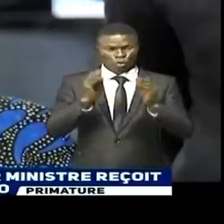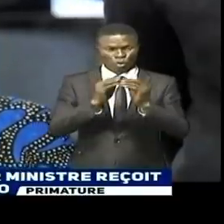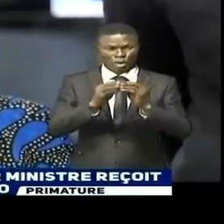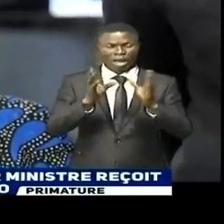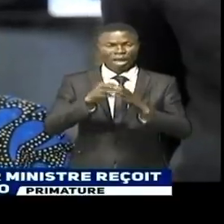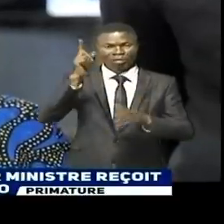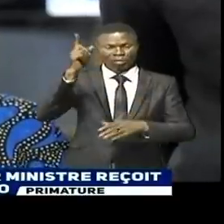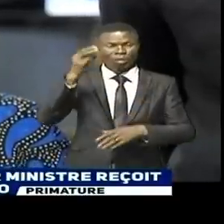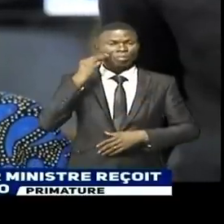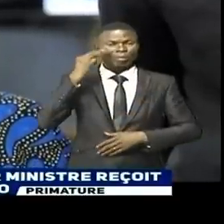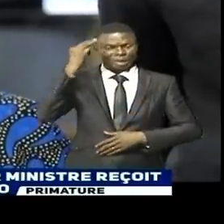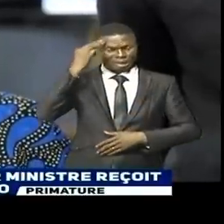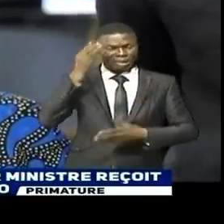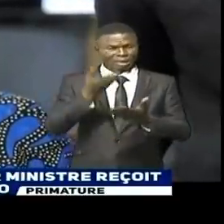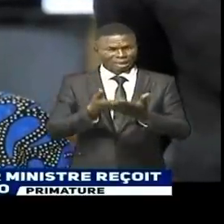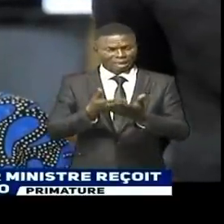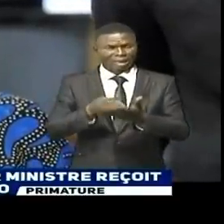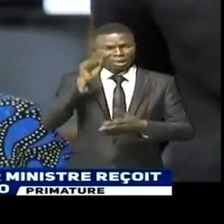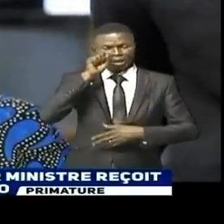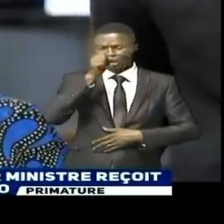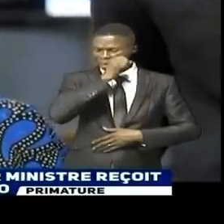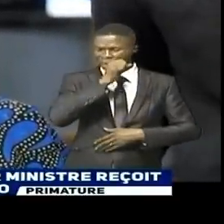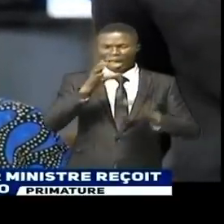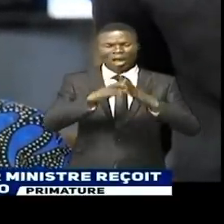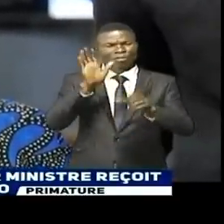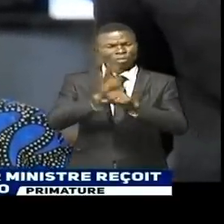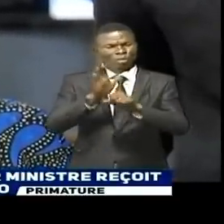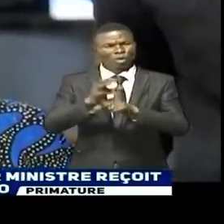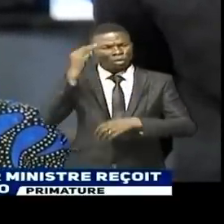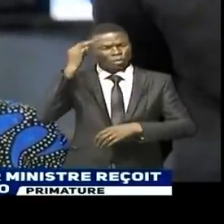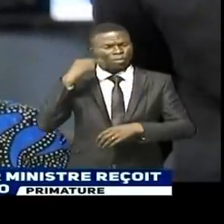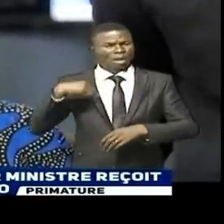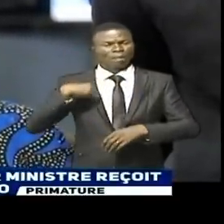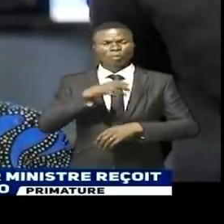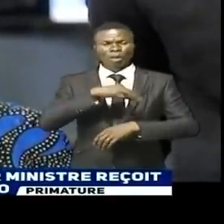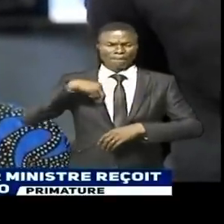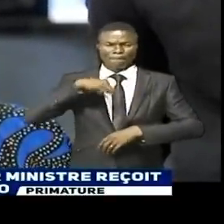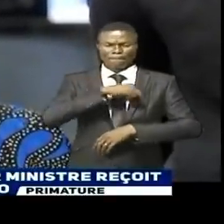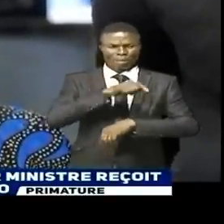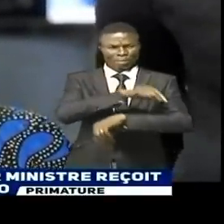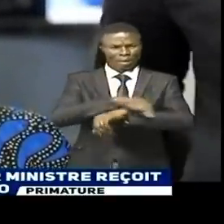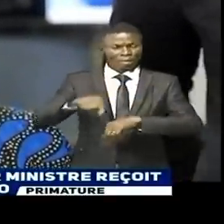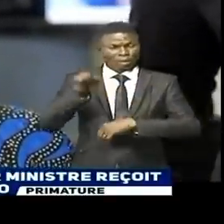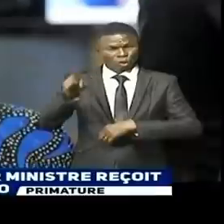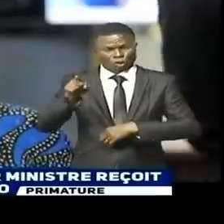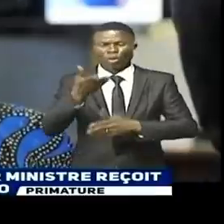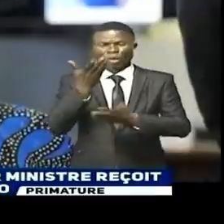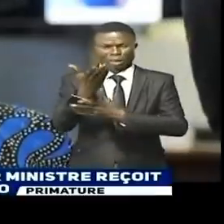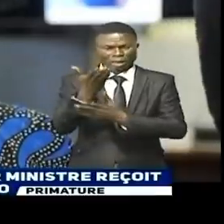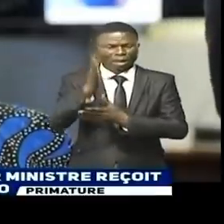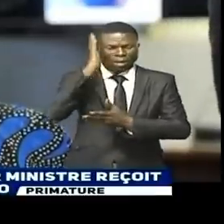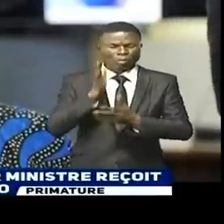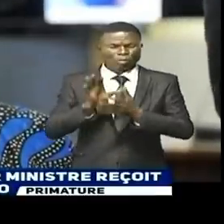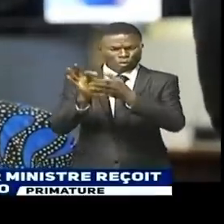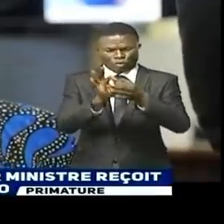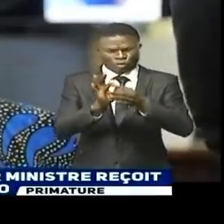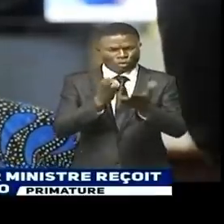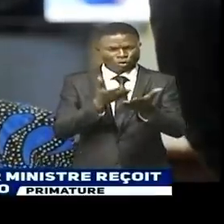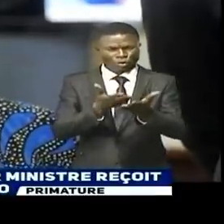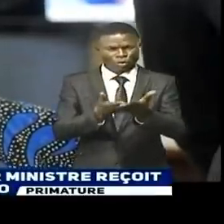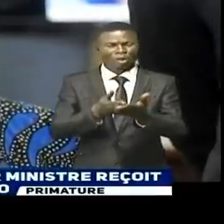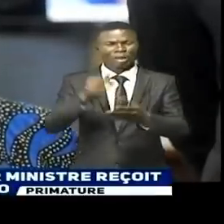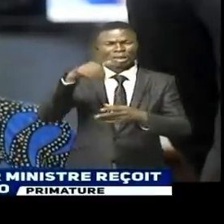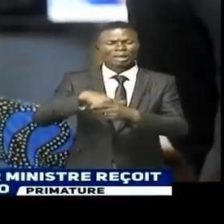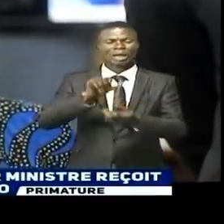premier ministre et les ministres beaucoup de membres du cabinet ce qui me démontre toujours une bonne mobilisation autour